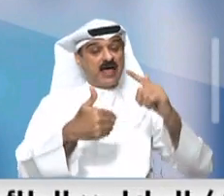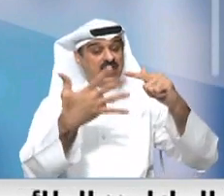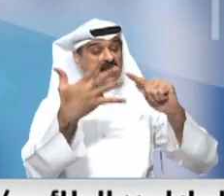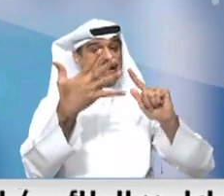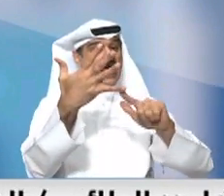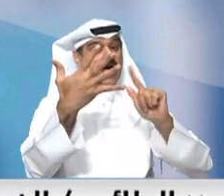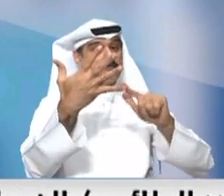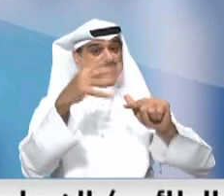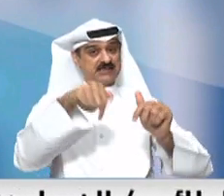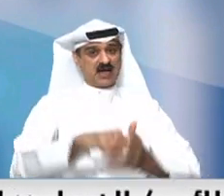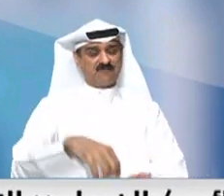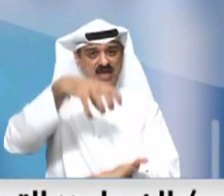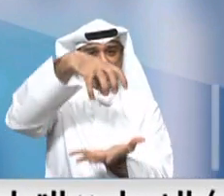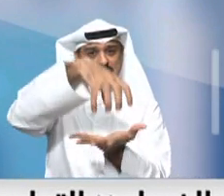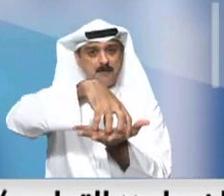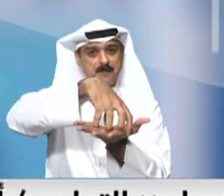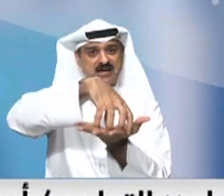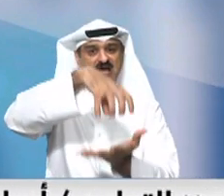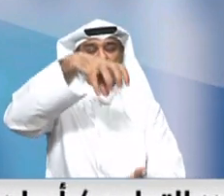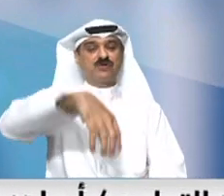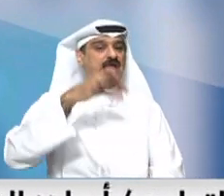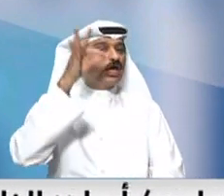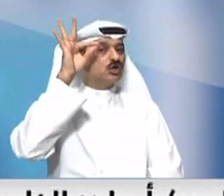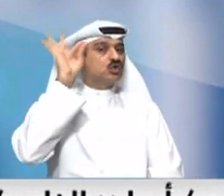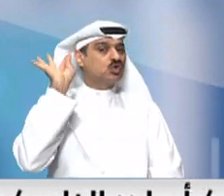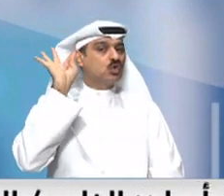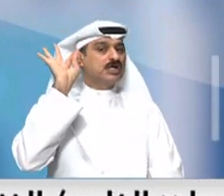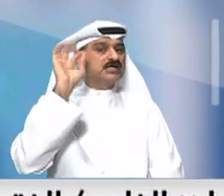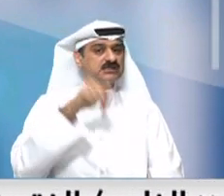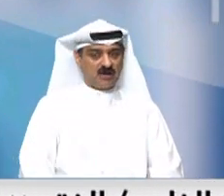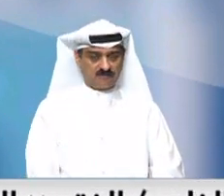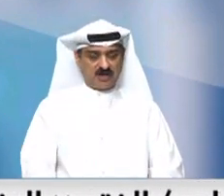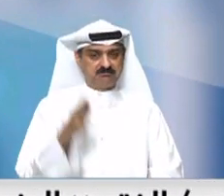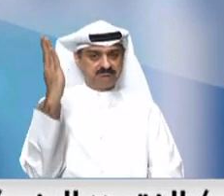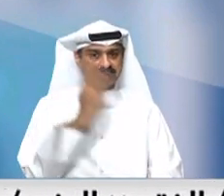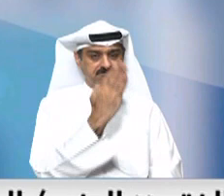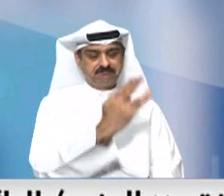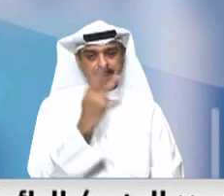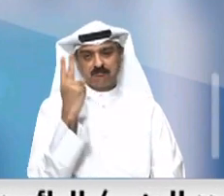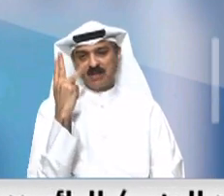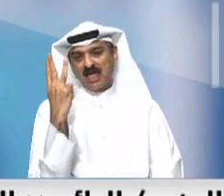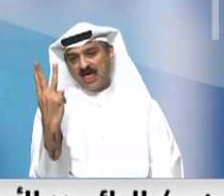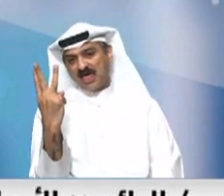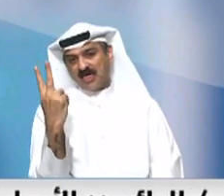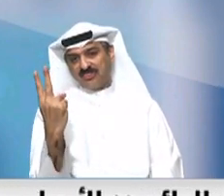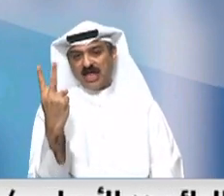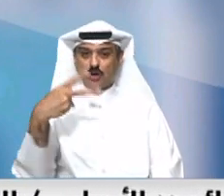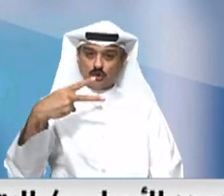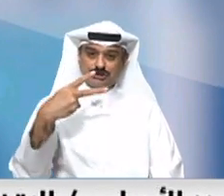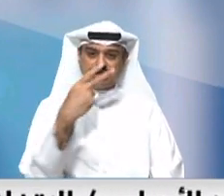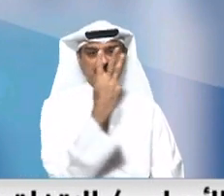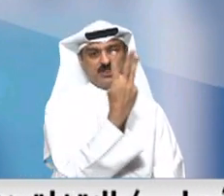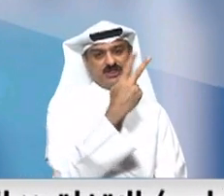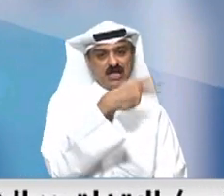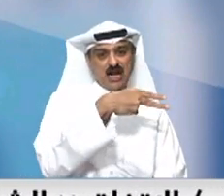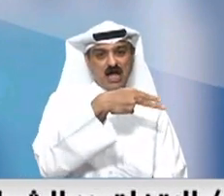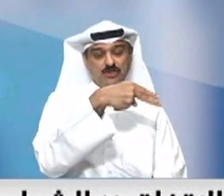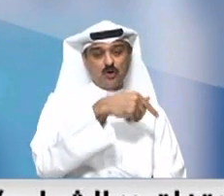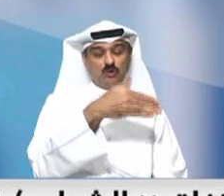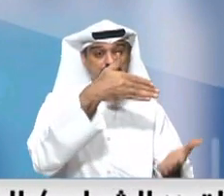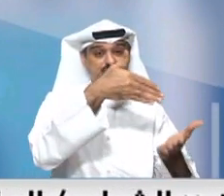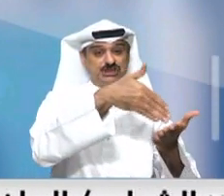العربية المنعقد في الجمهورية التونسية خلال الفترة 22 من مايو الجاري، والذي تطلقه